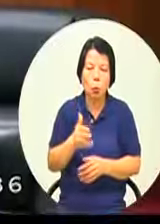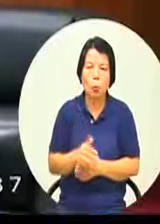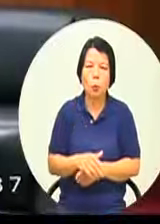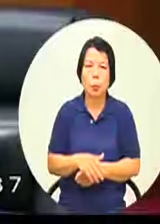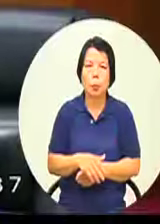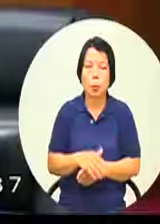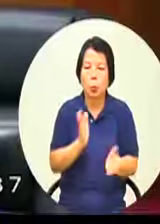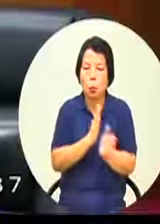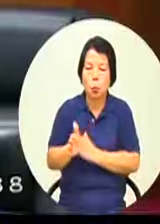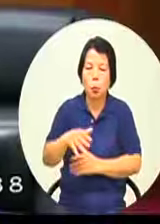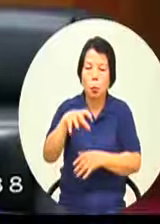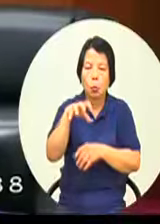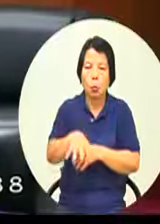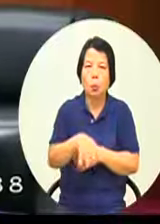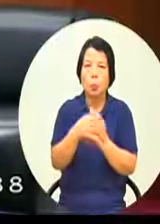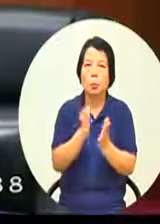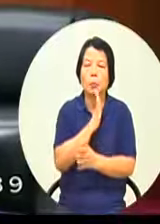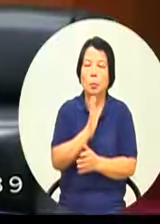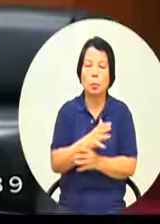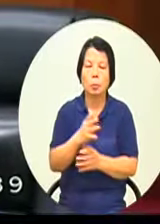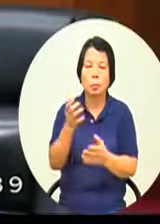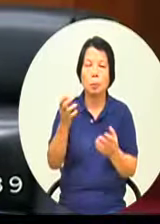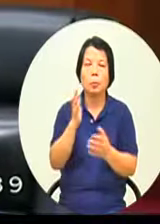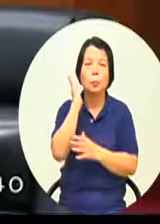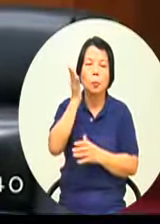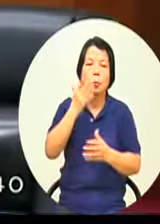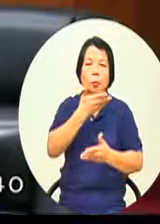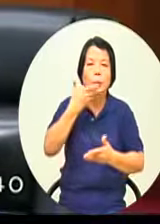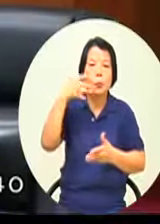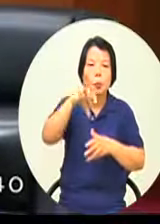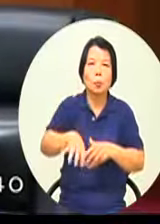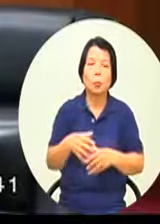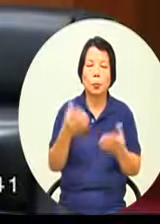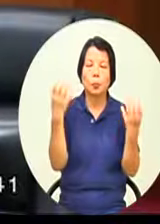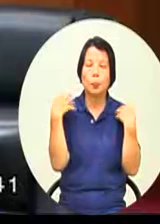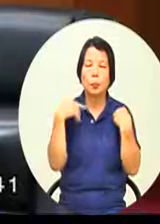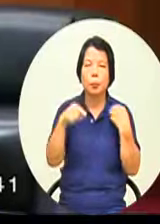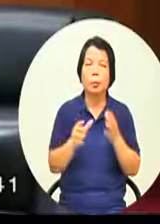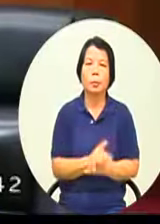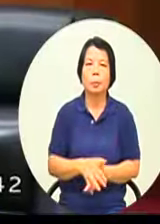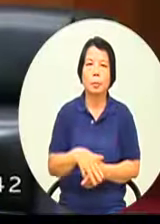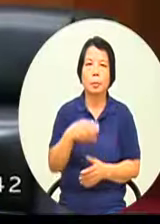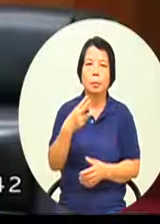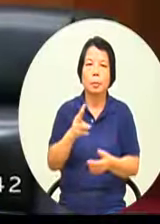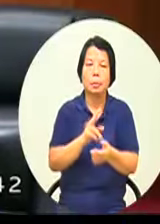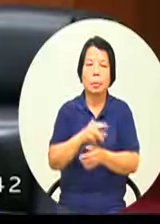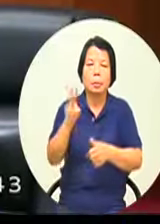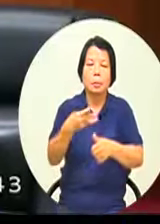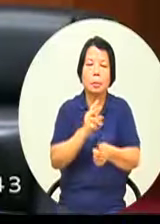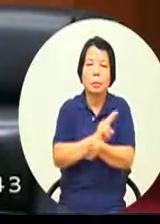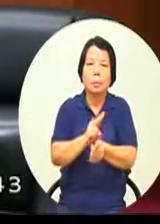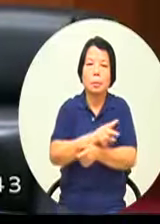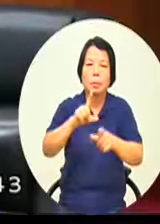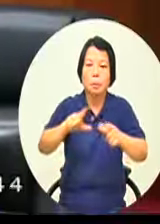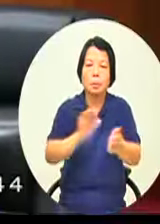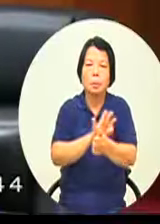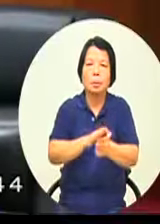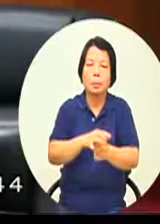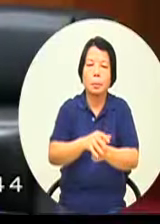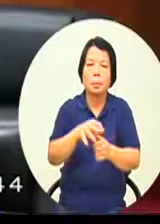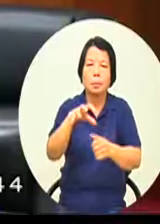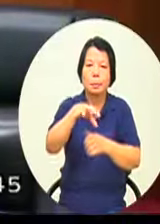哈。因为在山林大爱这一个新的聚落哈，好像是